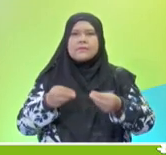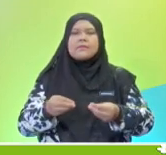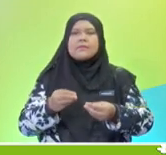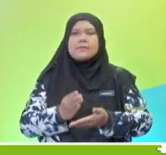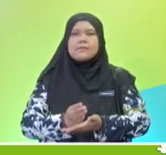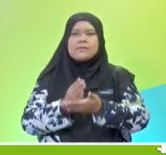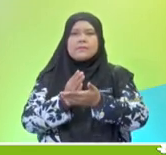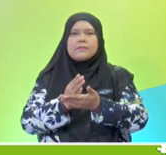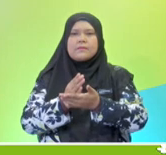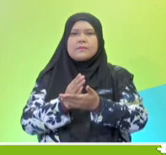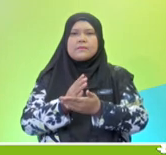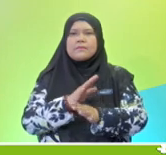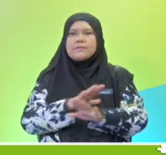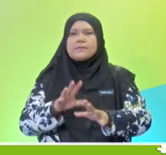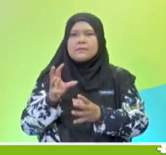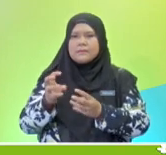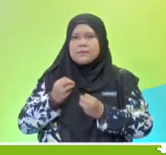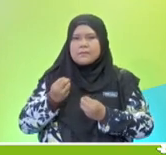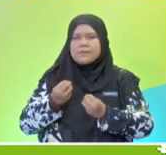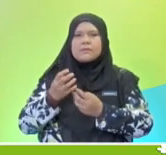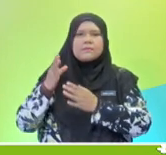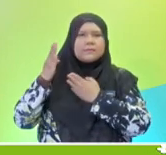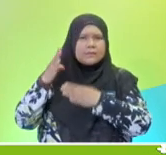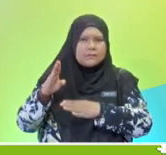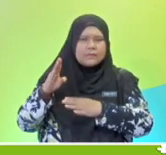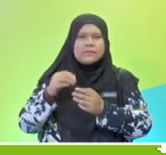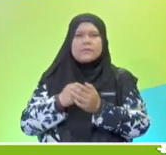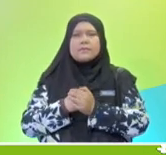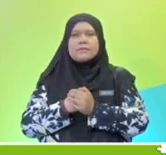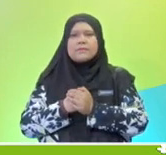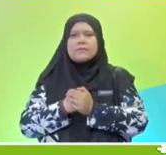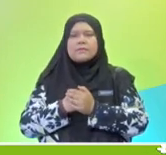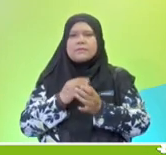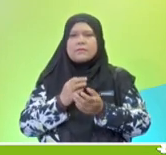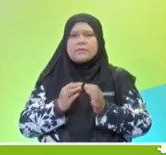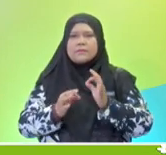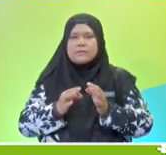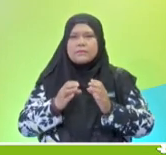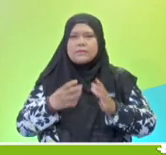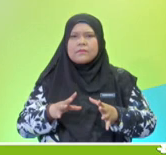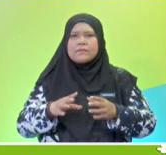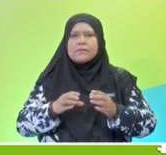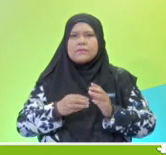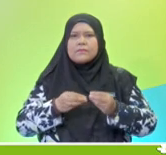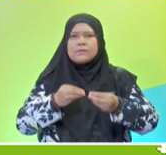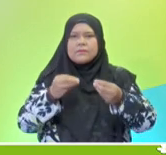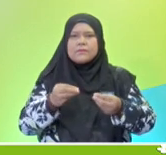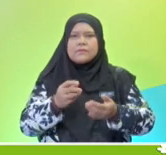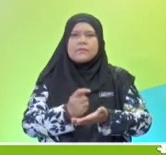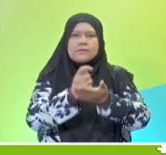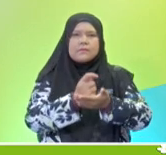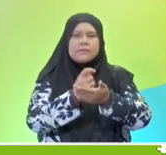tanpa mengharapkan balasan. Okey, kalau kita memberi bantuan, janganlah kita mengharapkan apa-apa balasan daripada